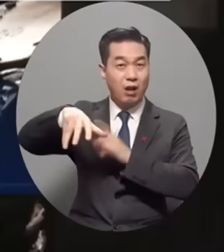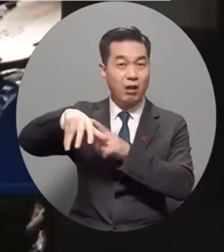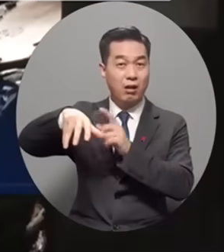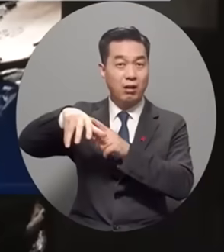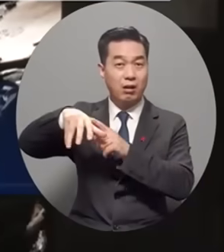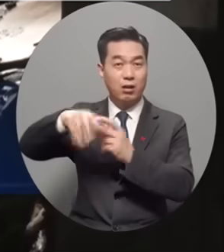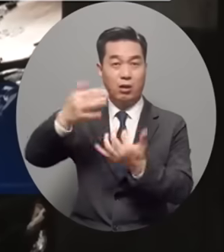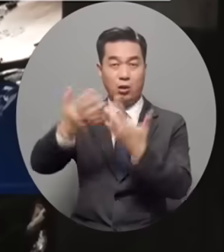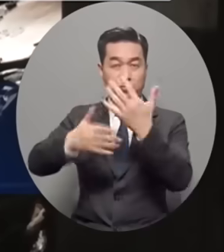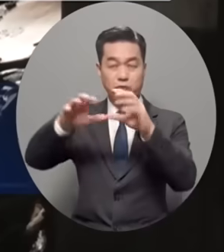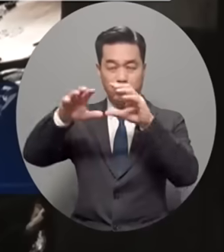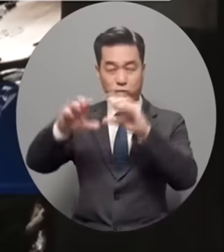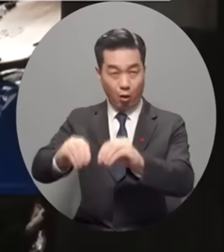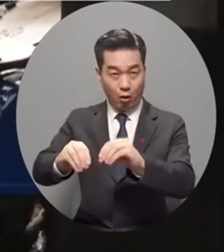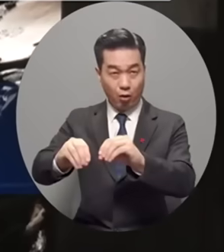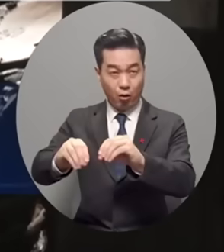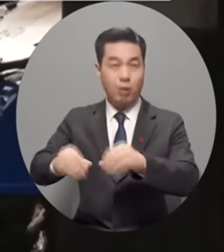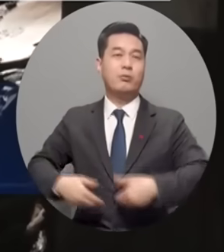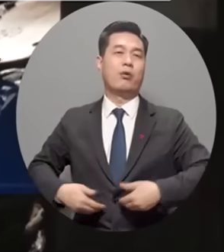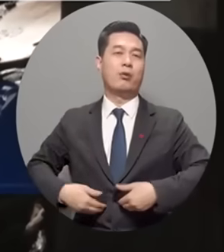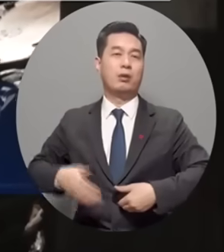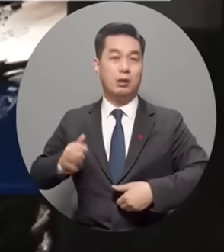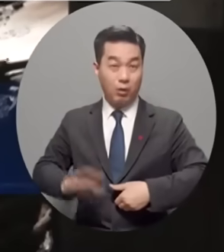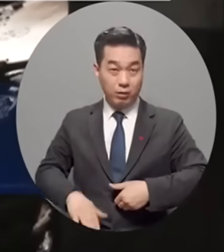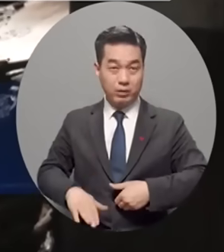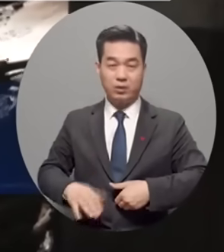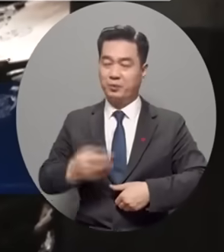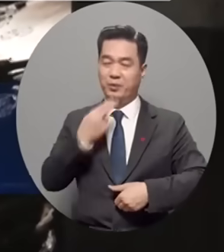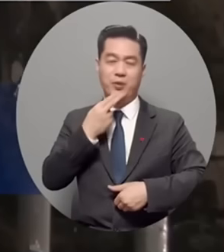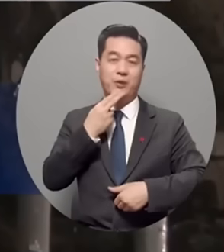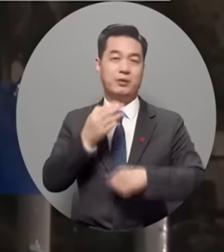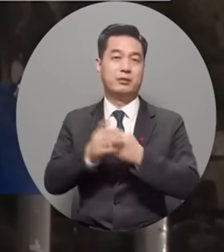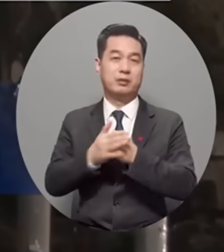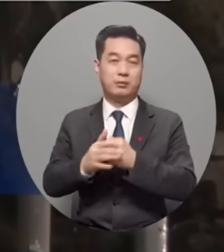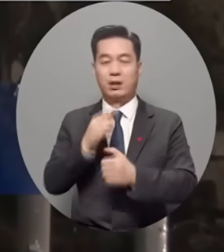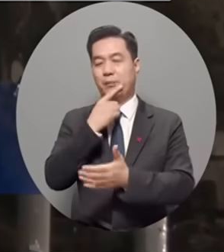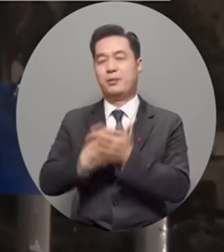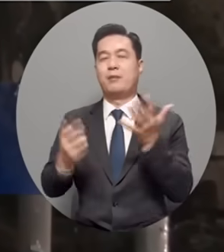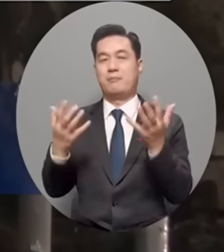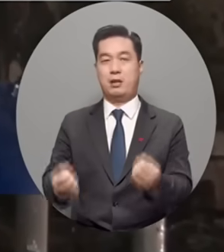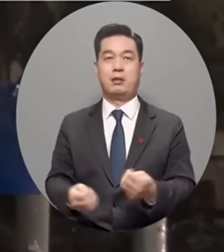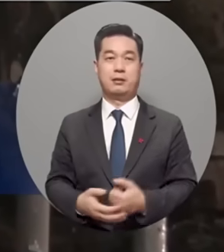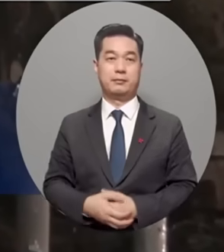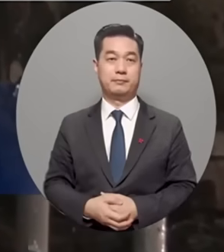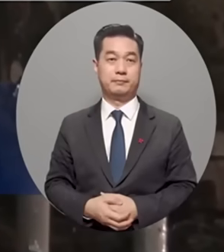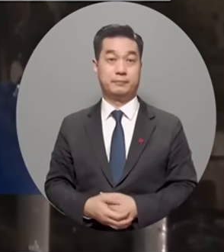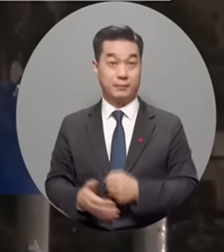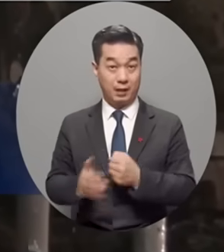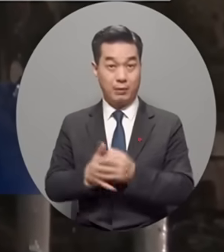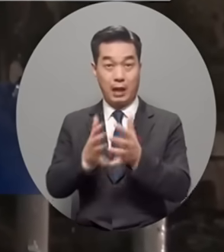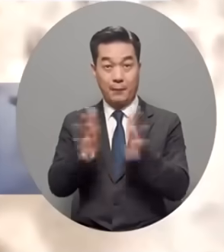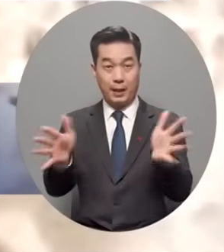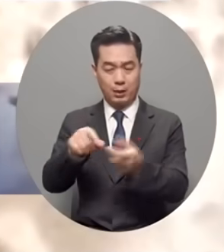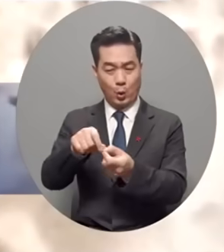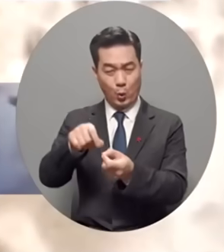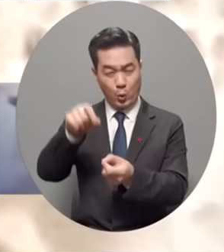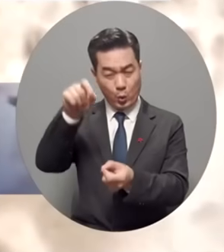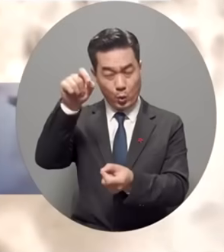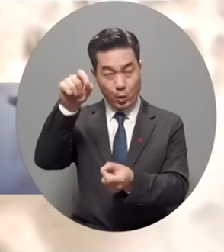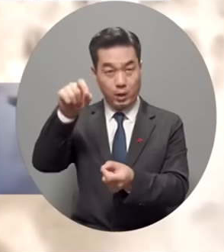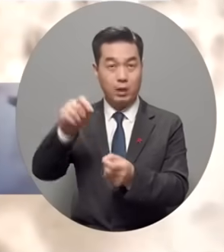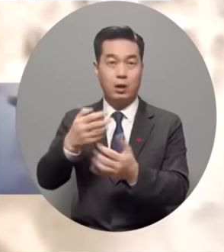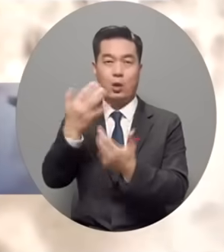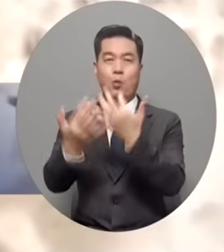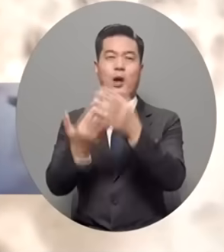불을 좀 초기에 꺼주고 그래야 되는데 그렇지 않으니까 훨씬 더 피해가 커지게 되고요. 그러니까 아파트는 오래될수록 화재에 있어서는